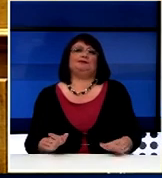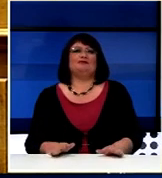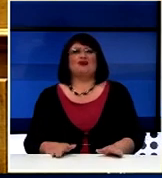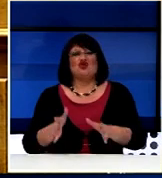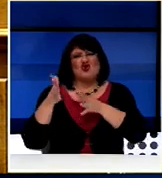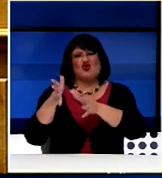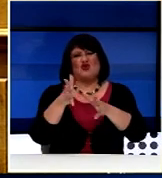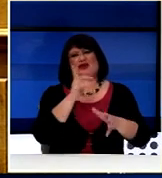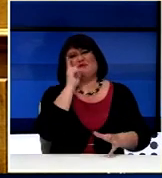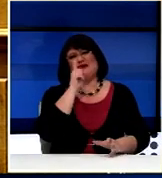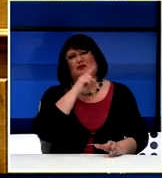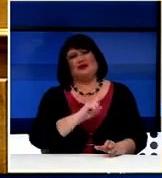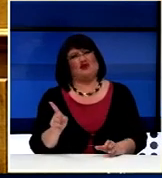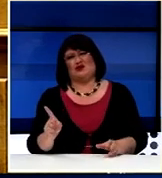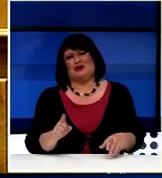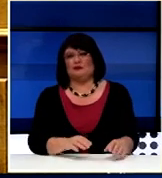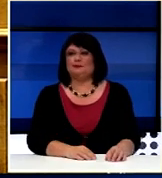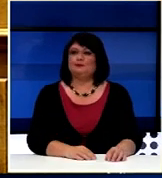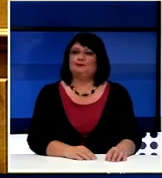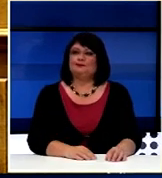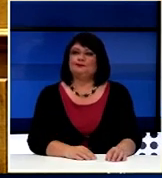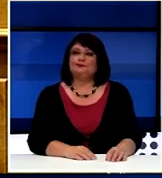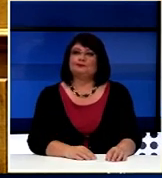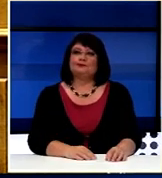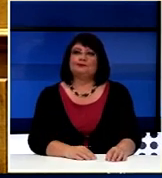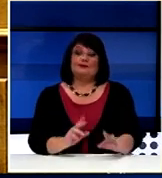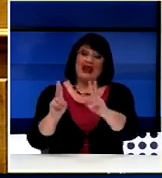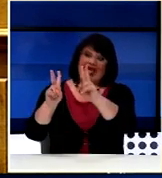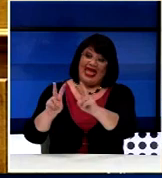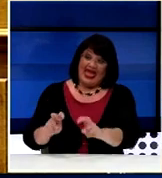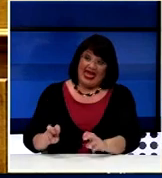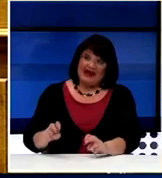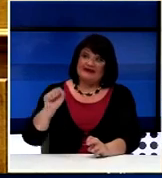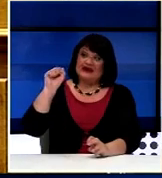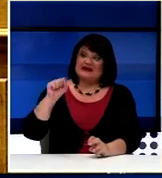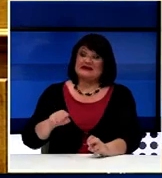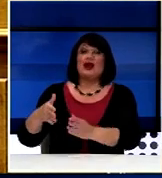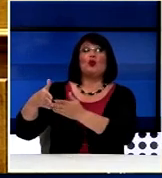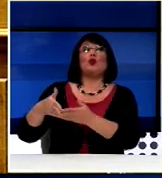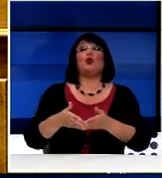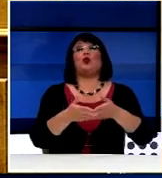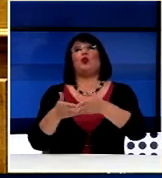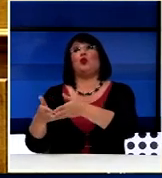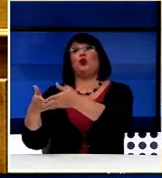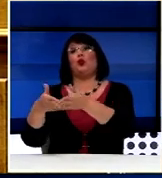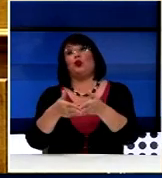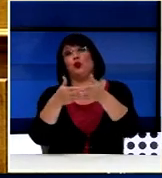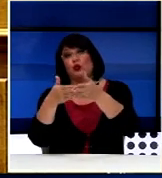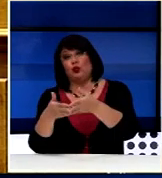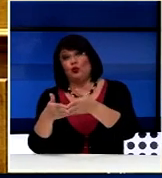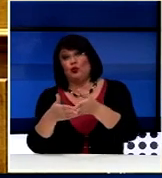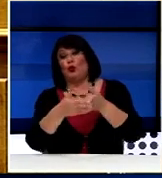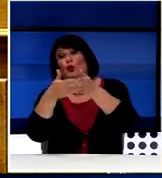κοροϊδία και ψέματα. Μια δεν κάνει έρευνα γιατί το πήρε ο άνεμος που φυσούσε, ήταν δυτικός, αλλά το πήρε από την άλλη